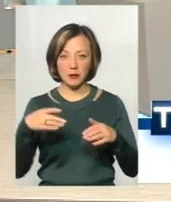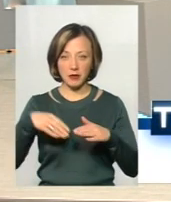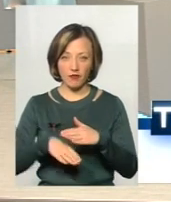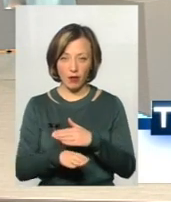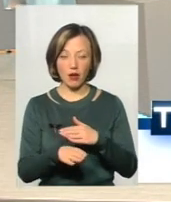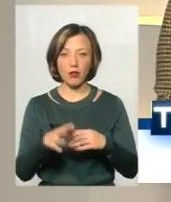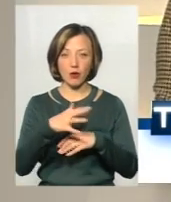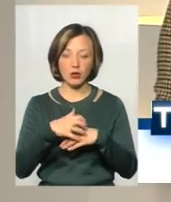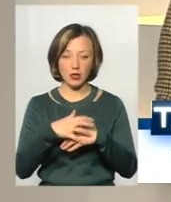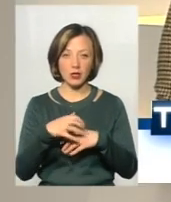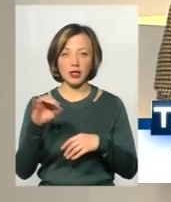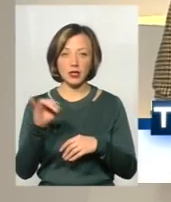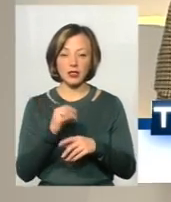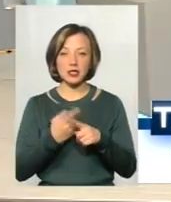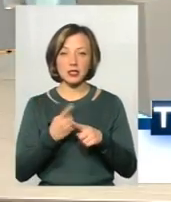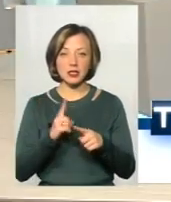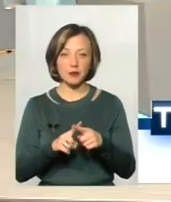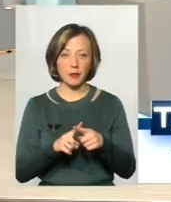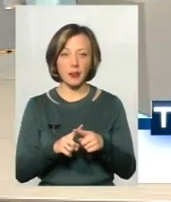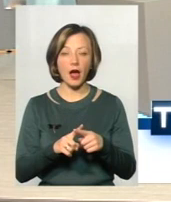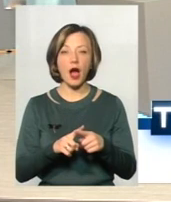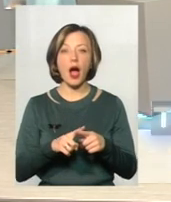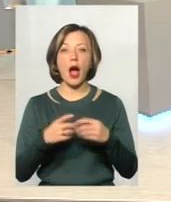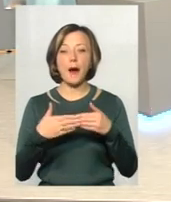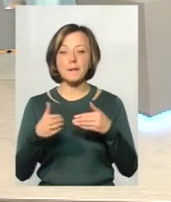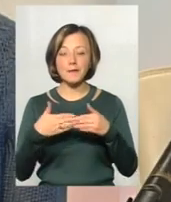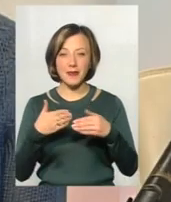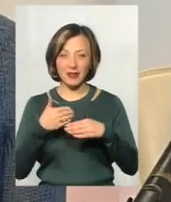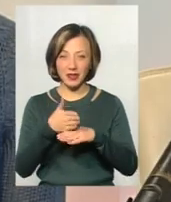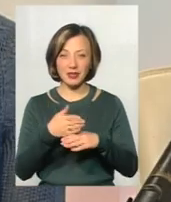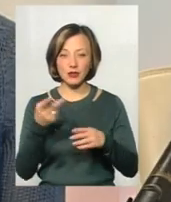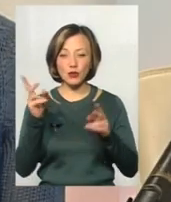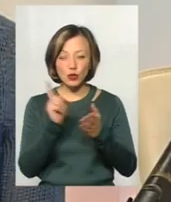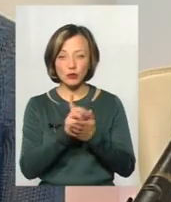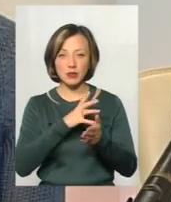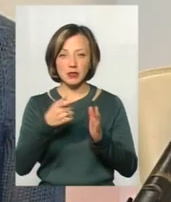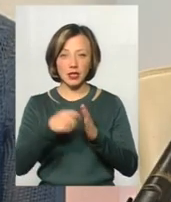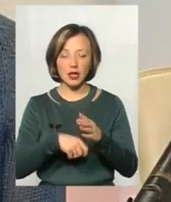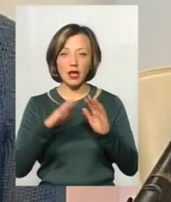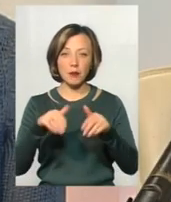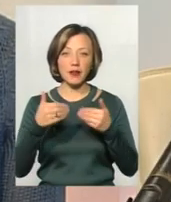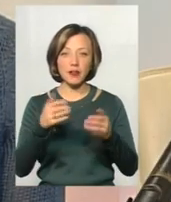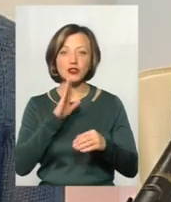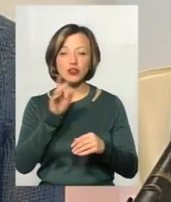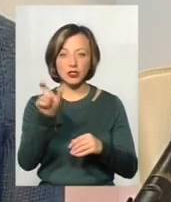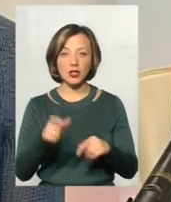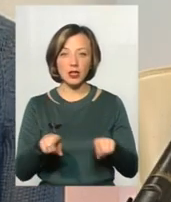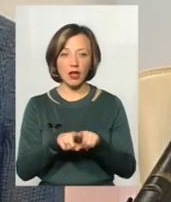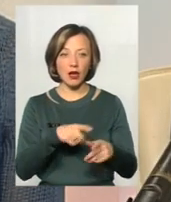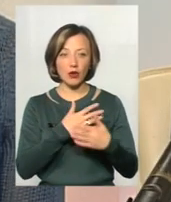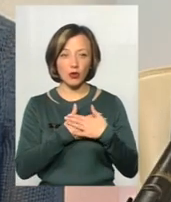то коти і... Ну, звичайно, а подъезд должен быть закрытый. Потом я бы рекомендовала передавала к этой женщине, которая так